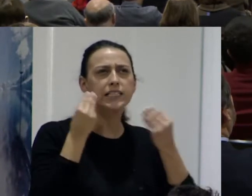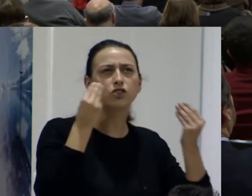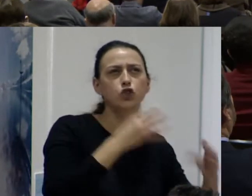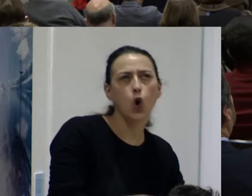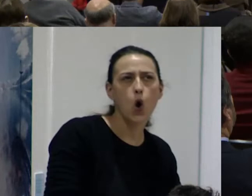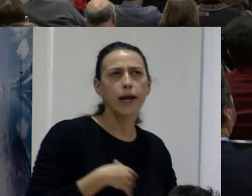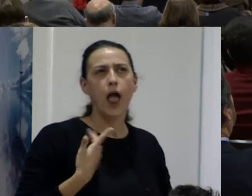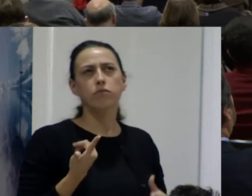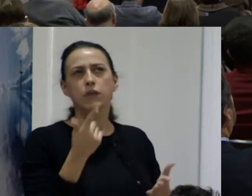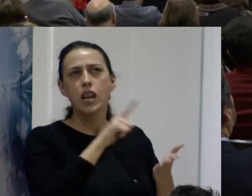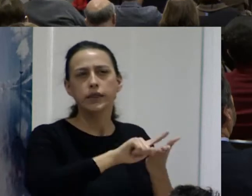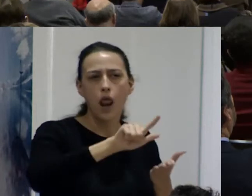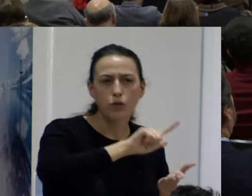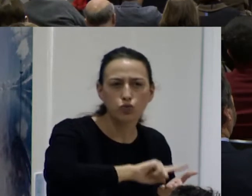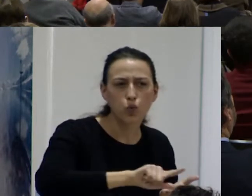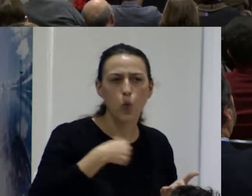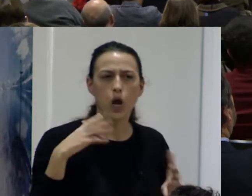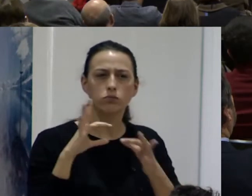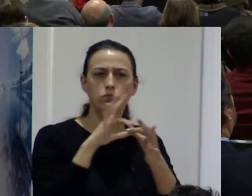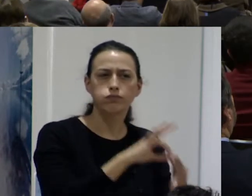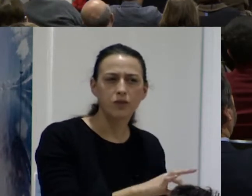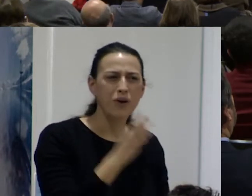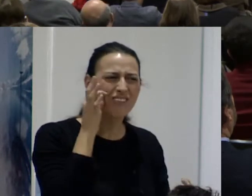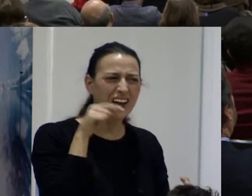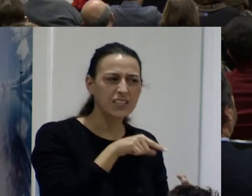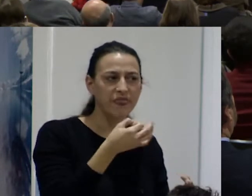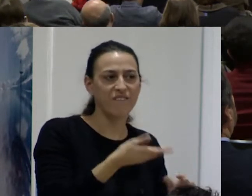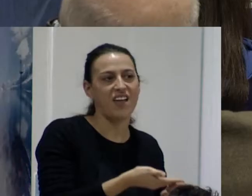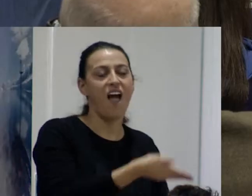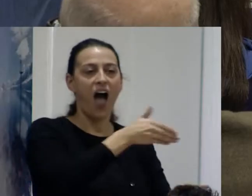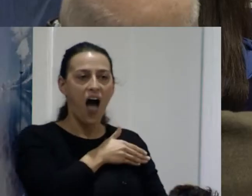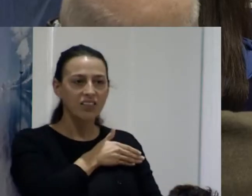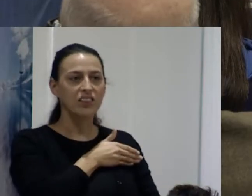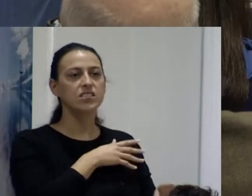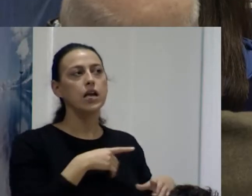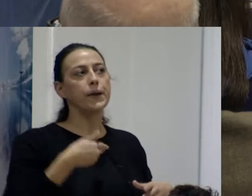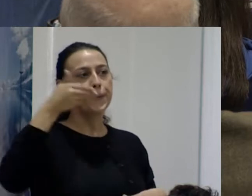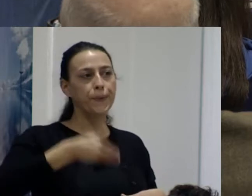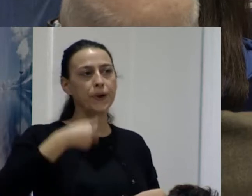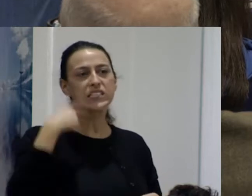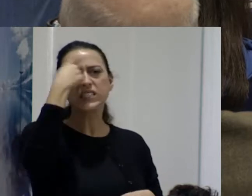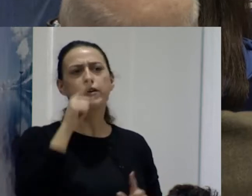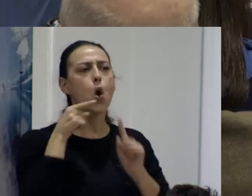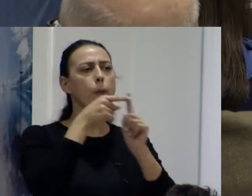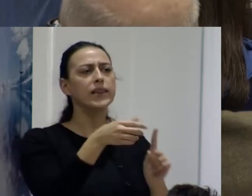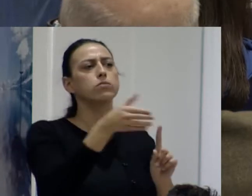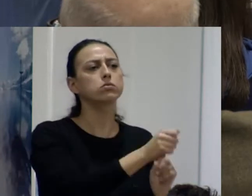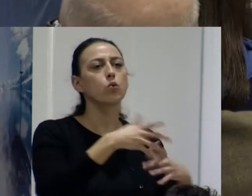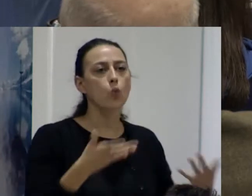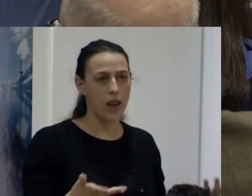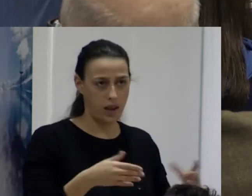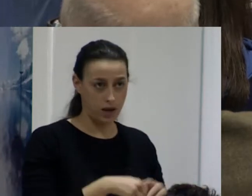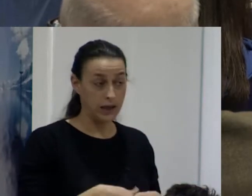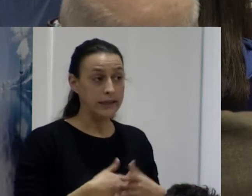de la literatura, està marcat per la idea del propòsit o finalitat. Hi ha qui sosté que no es pot ensenyar